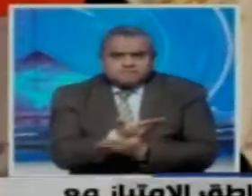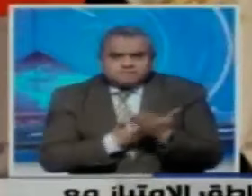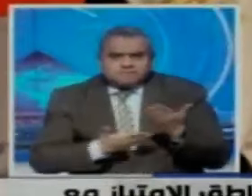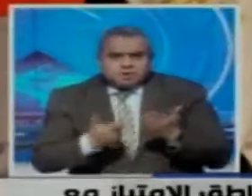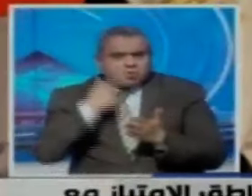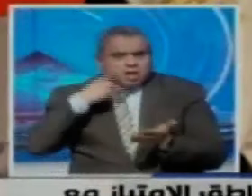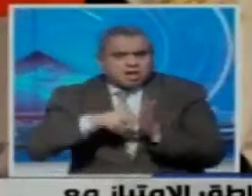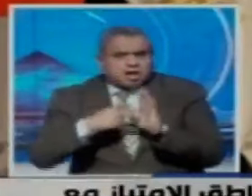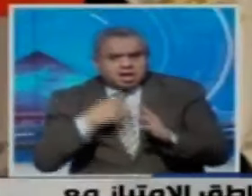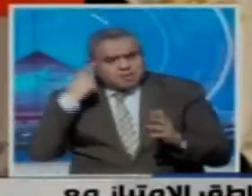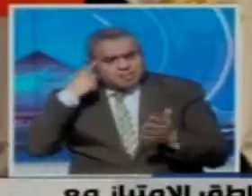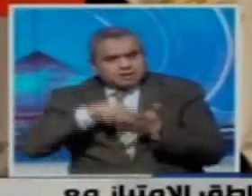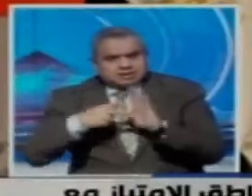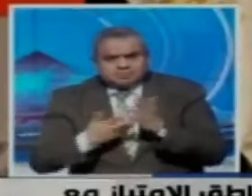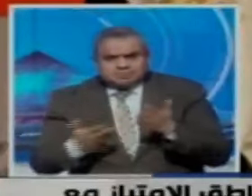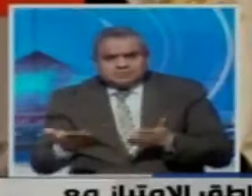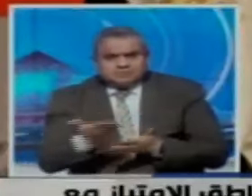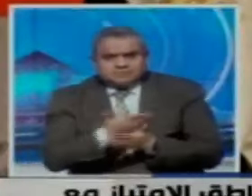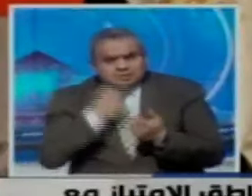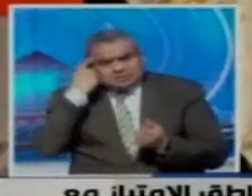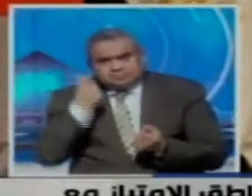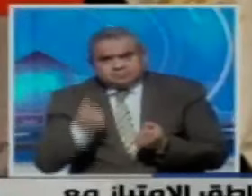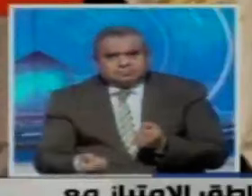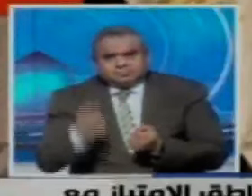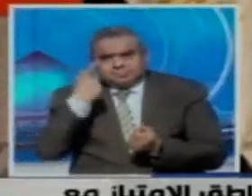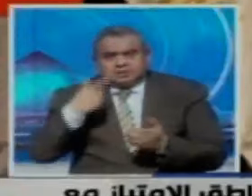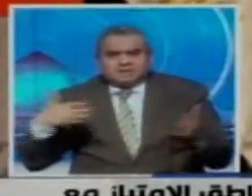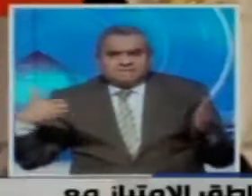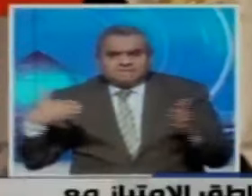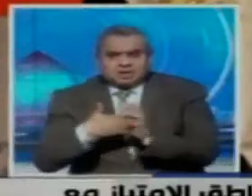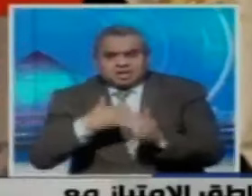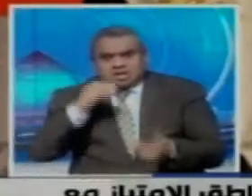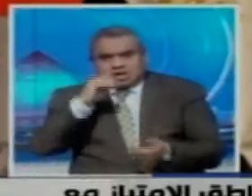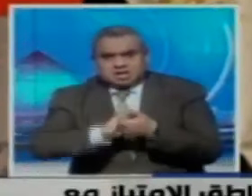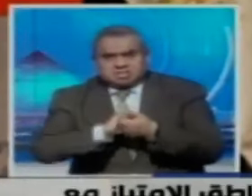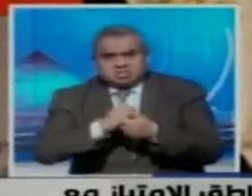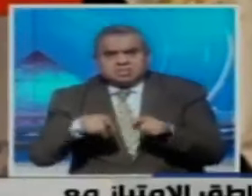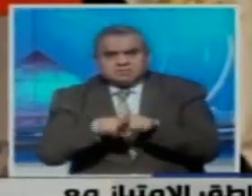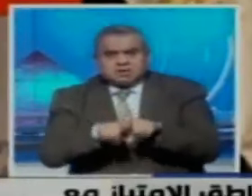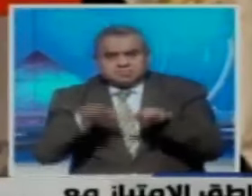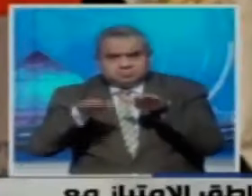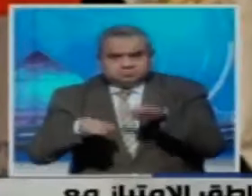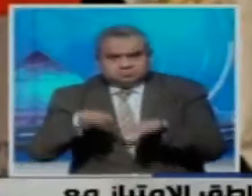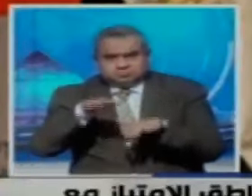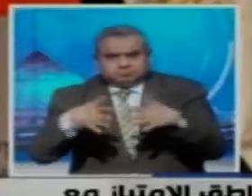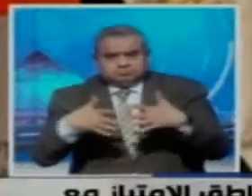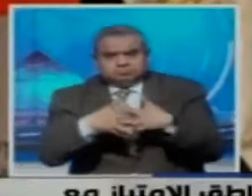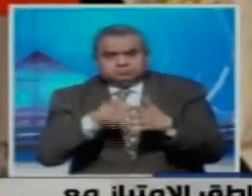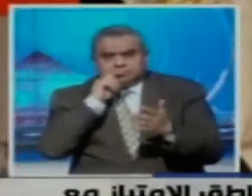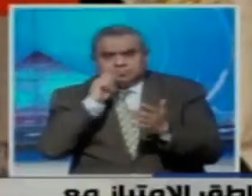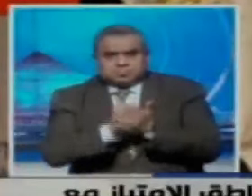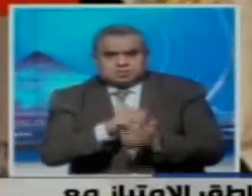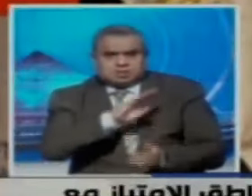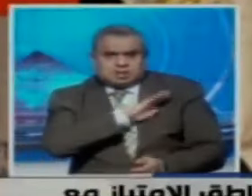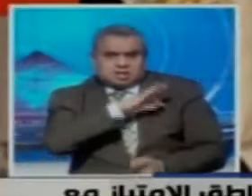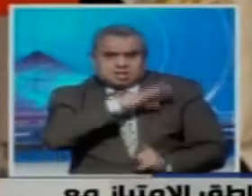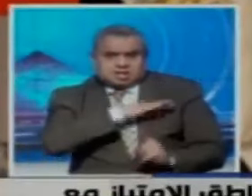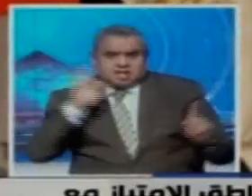باهتمام وبتركيز شديد حتى يخرج اتفاق متوازن يحقق